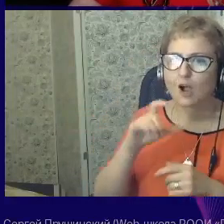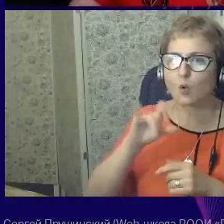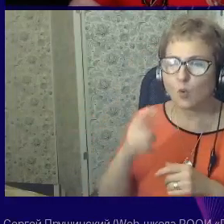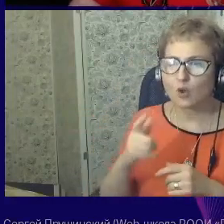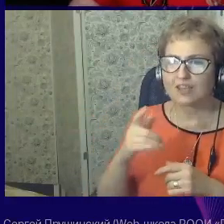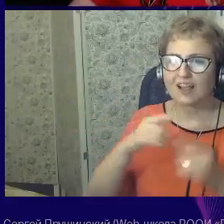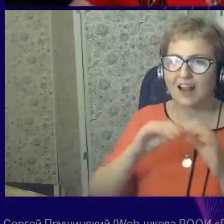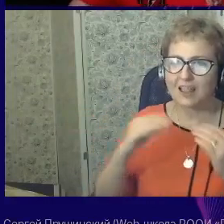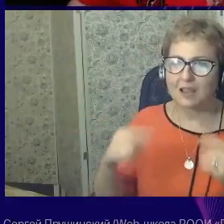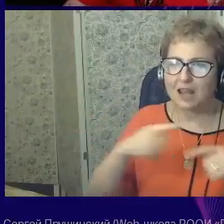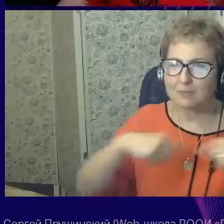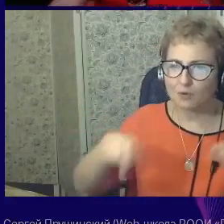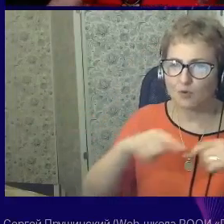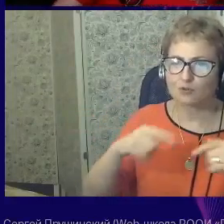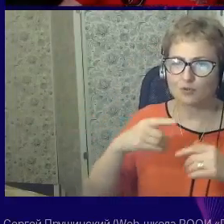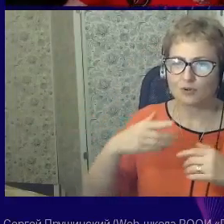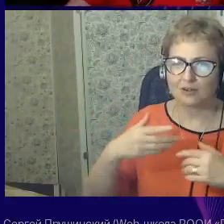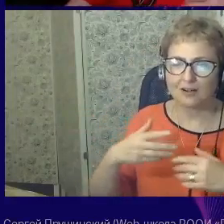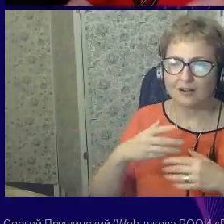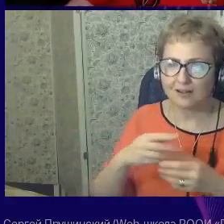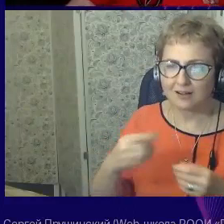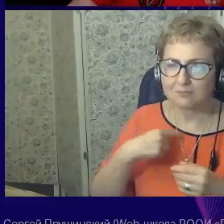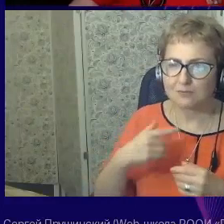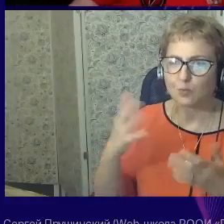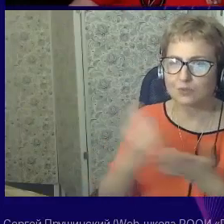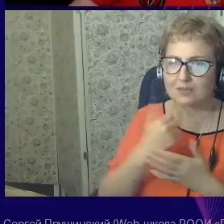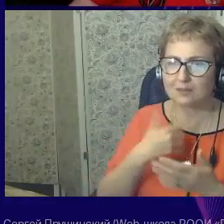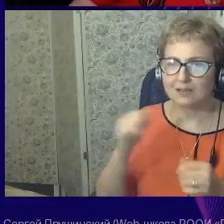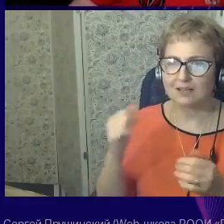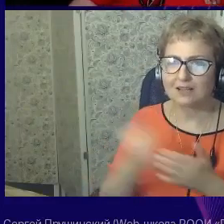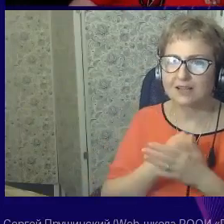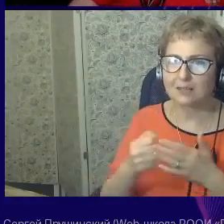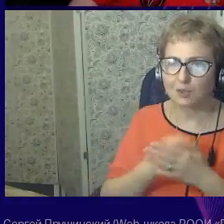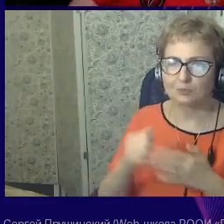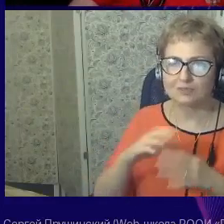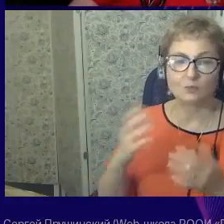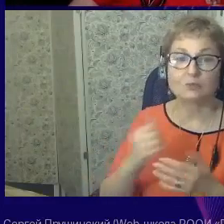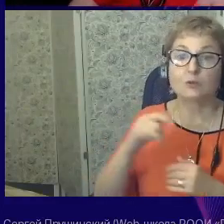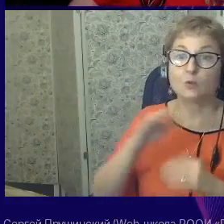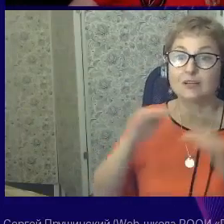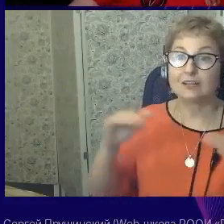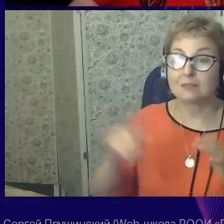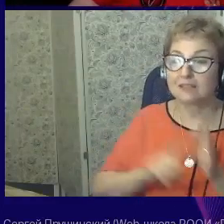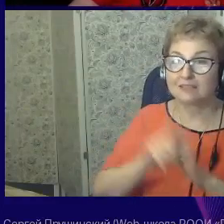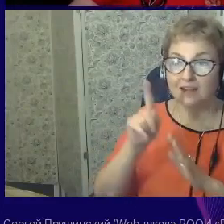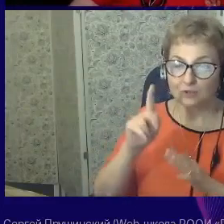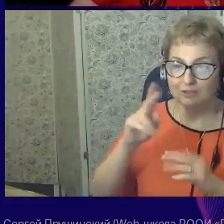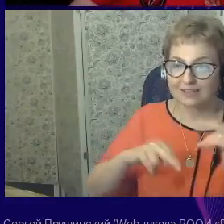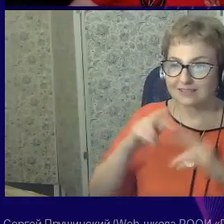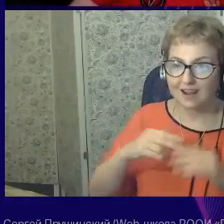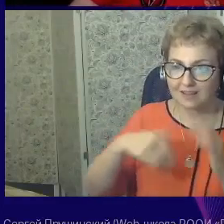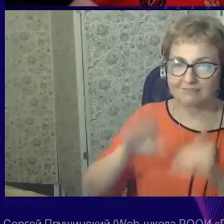расшибемся, но успеха мы добьемся. У ребят сразу же поднимается настроение, и начинаем